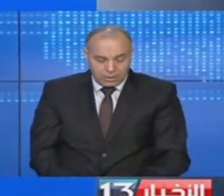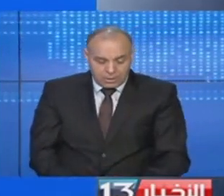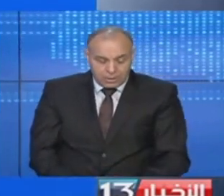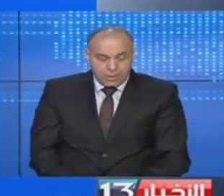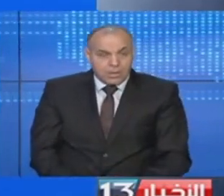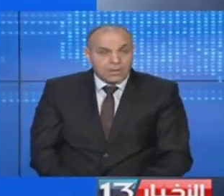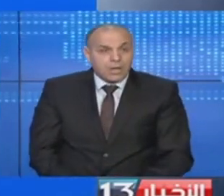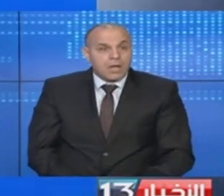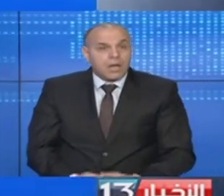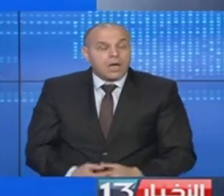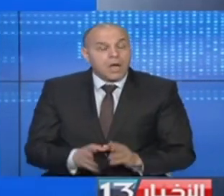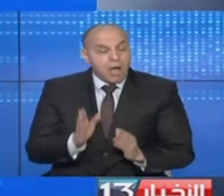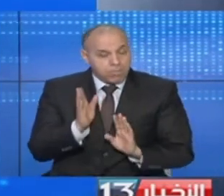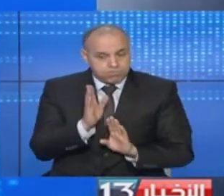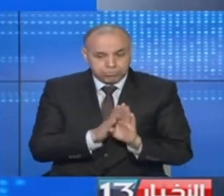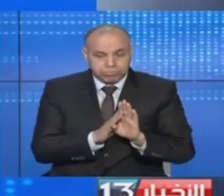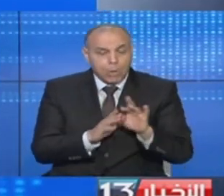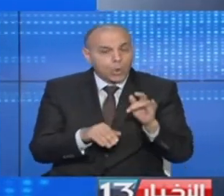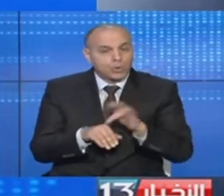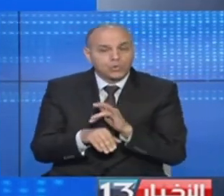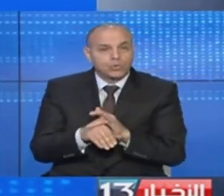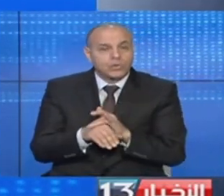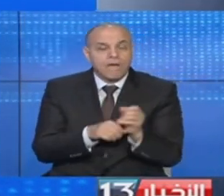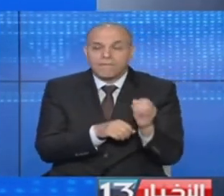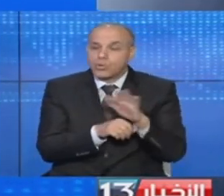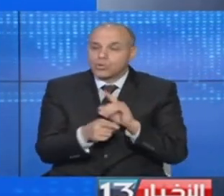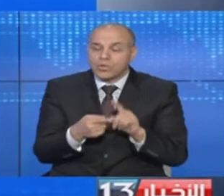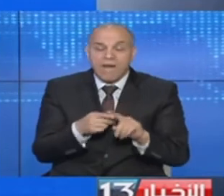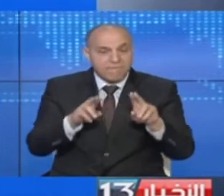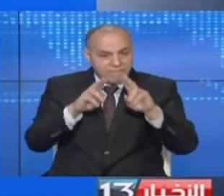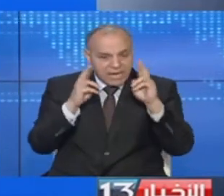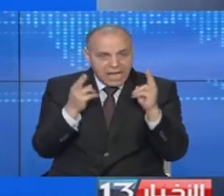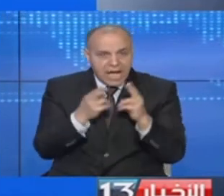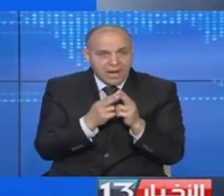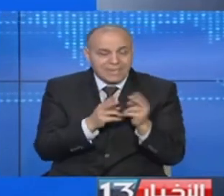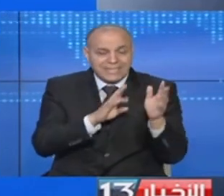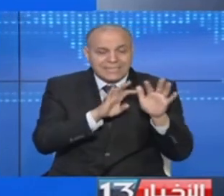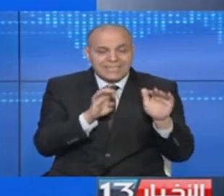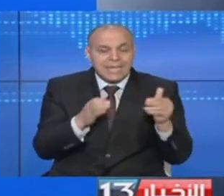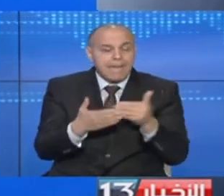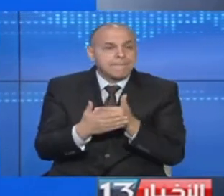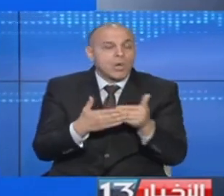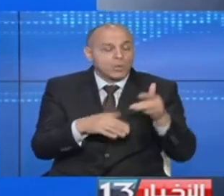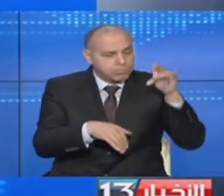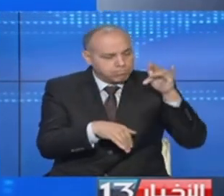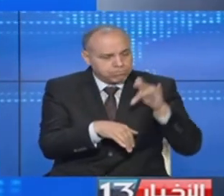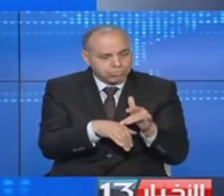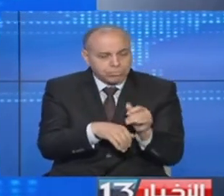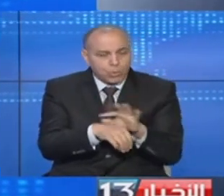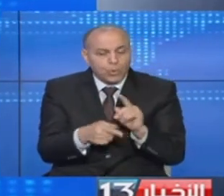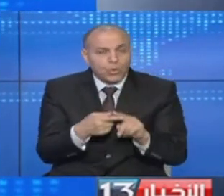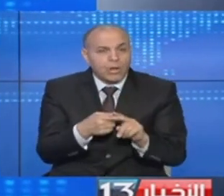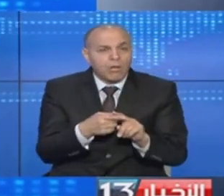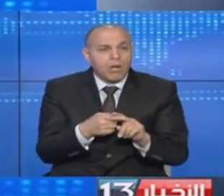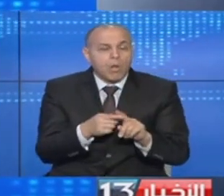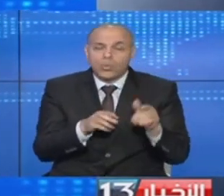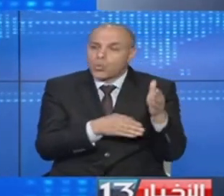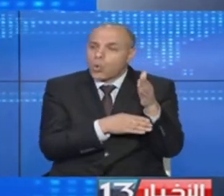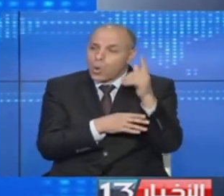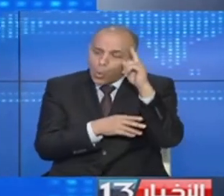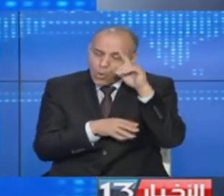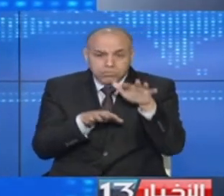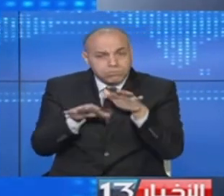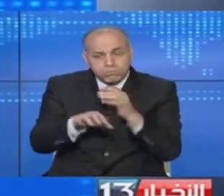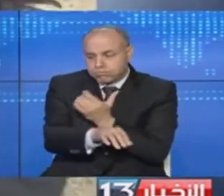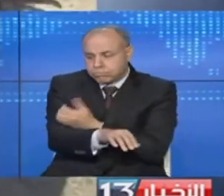في الأثناء تجاوز عدد الإصابات بفيروس كورونا في العالم 90 مليون إصابة اليوم، بينما تسارع الدول